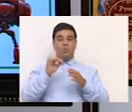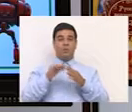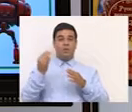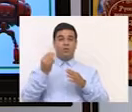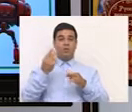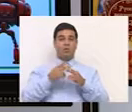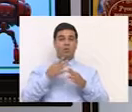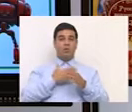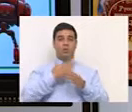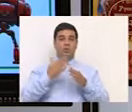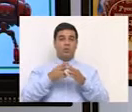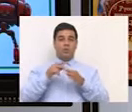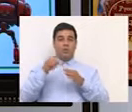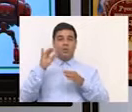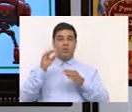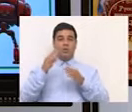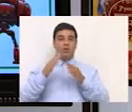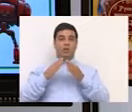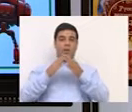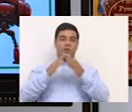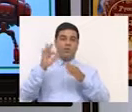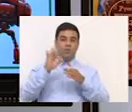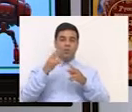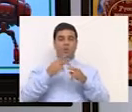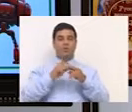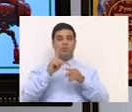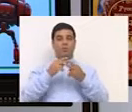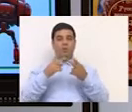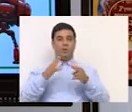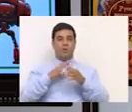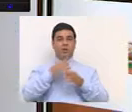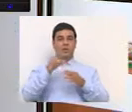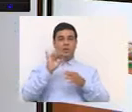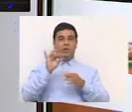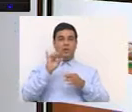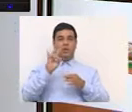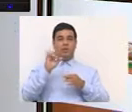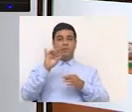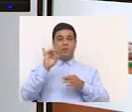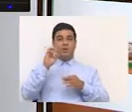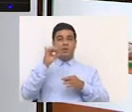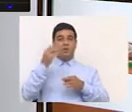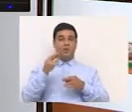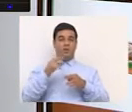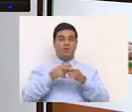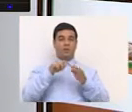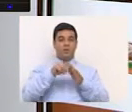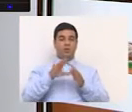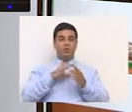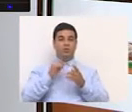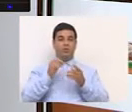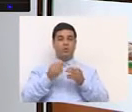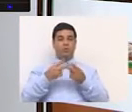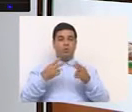нашим космическим кораблем непременно происходила. Или инопланетяне появлялись у нас на пути